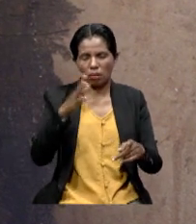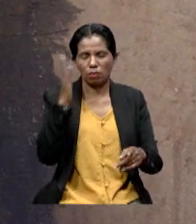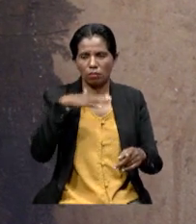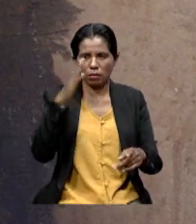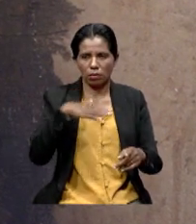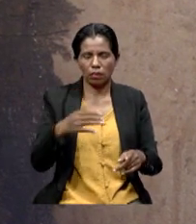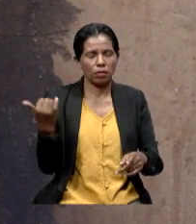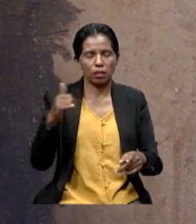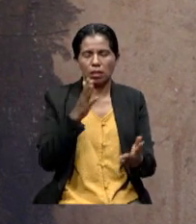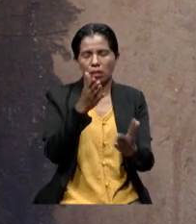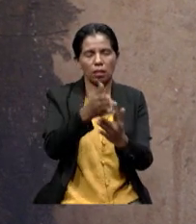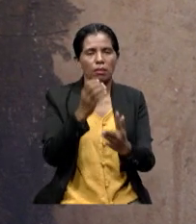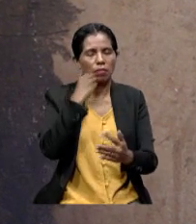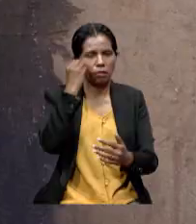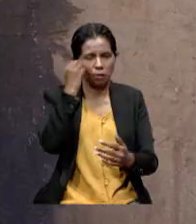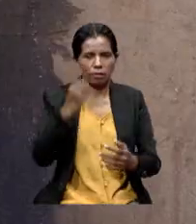saya serletama.